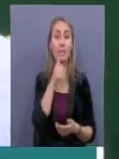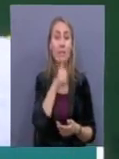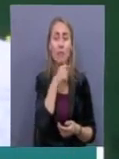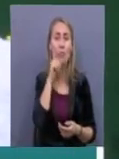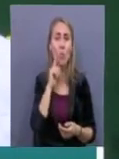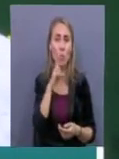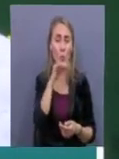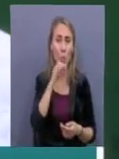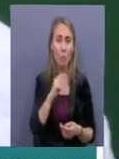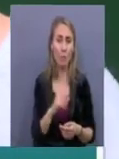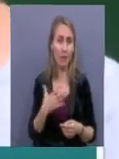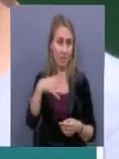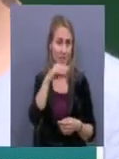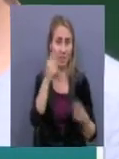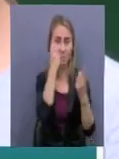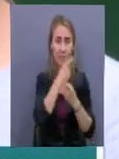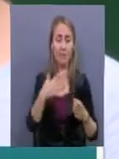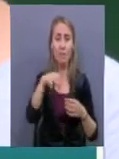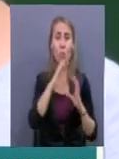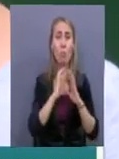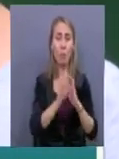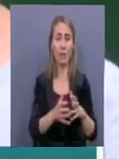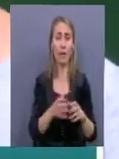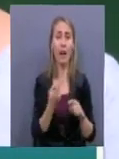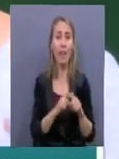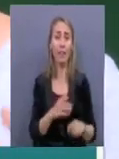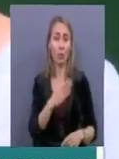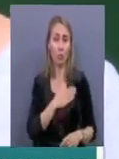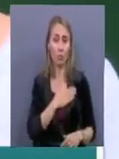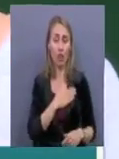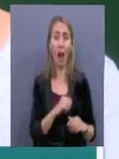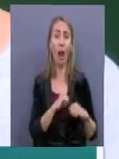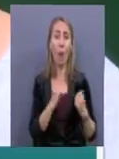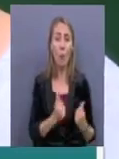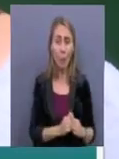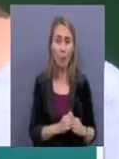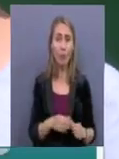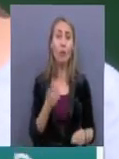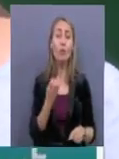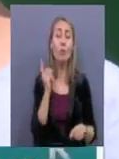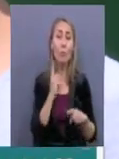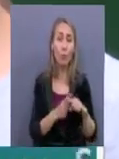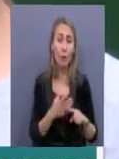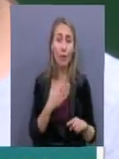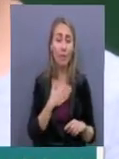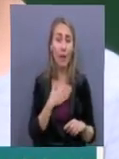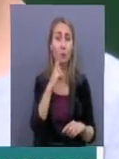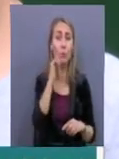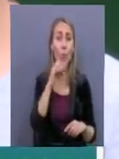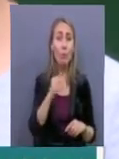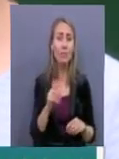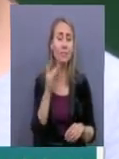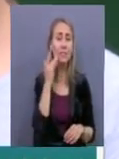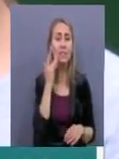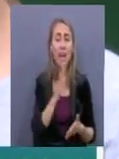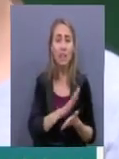үйірер қымыздың ең басты құпиясы шын мәнінде бүкіл әлемге танымал, яғни дайындау кезінде бар жан тәніңмен, махаббатпен істесең болғаны.